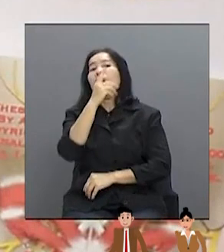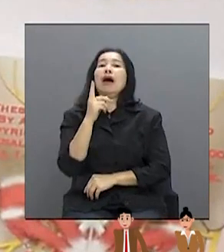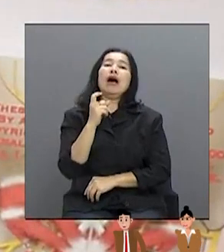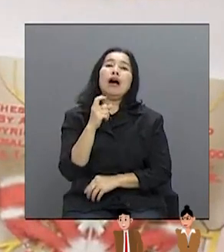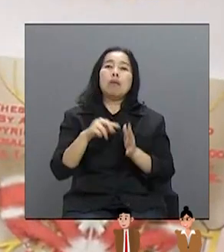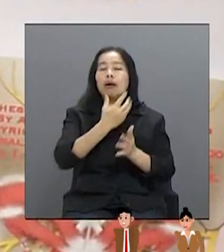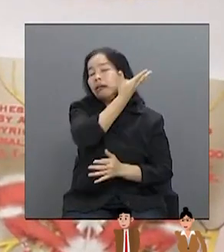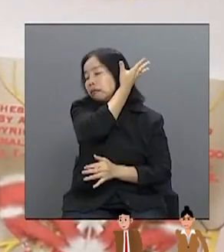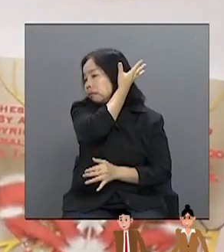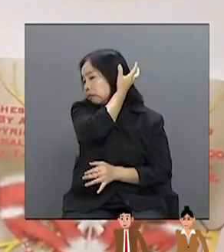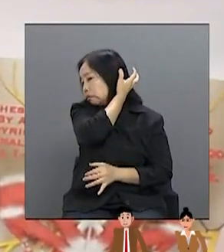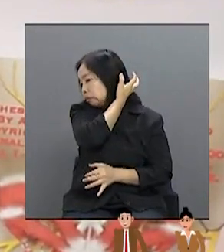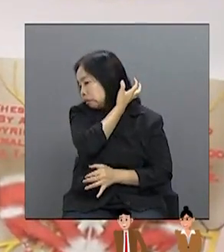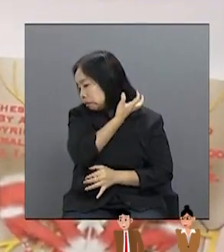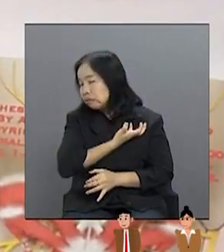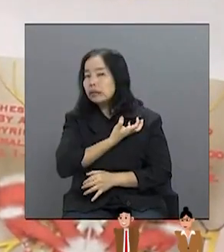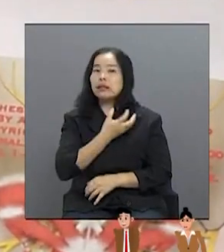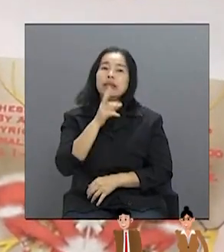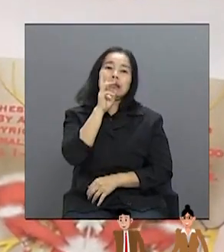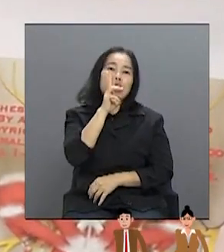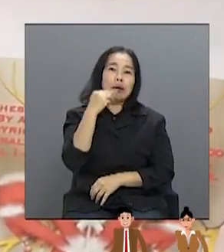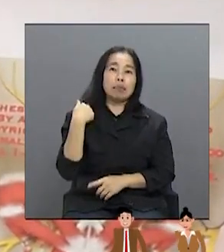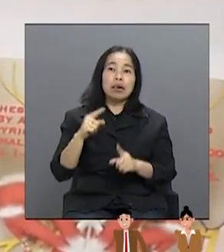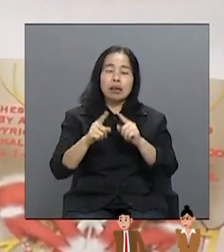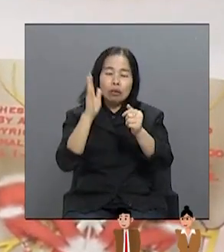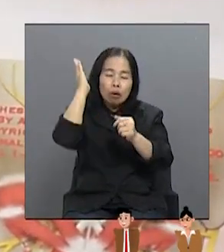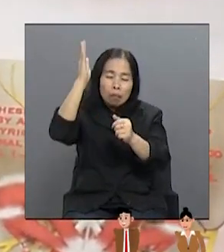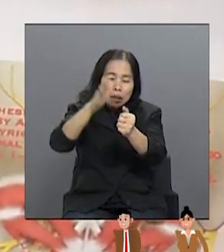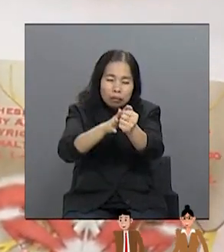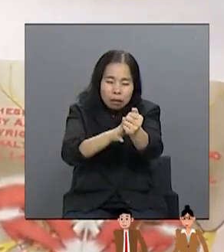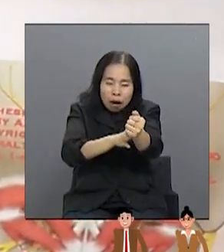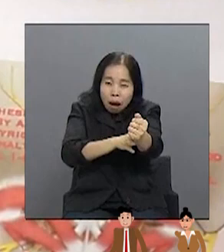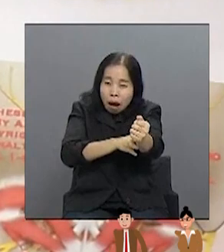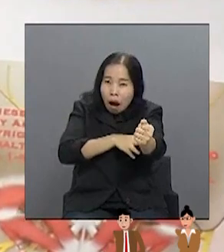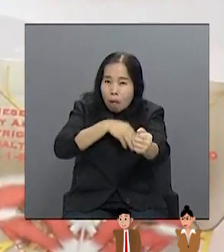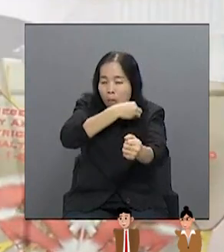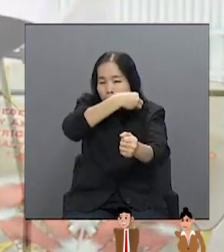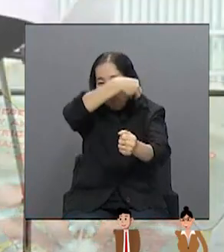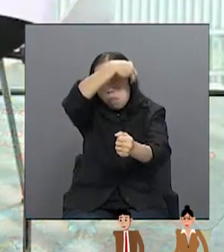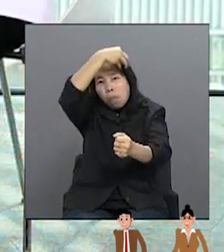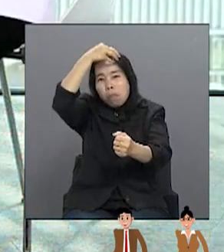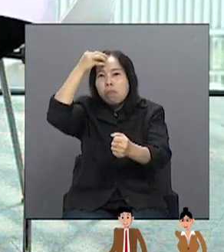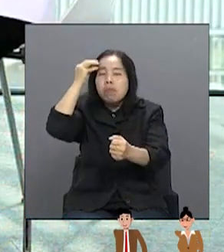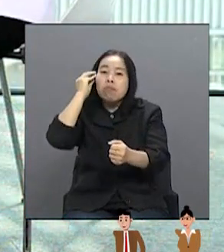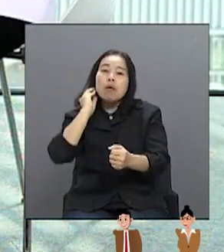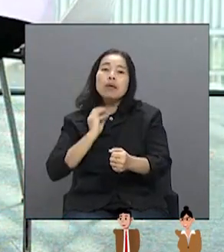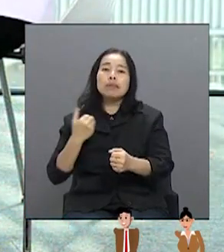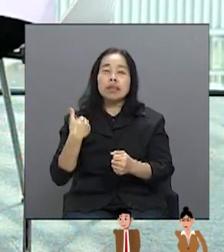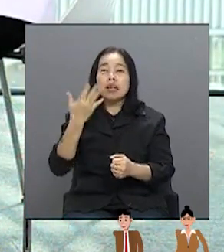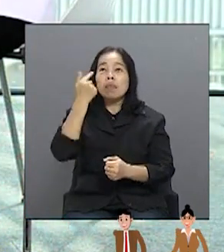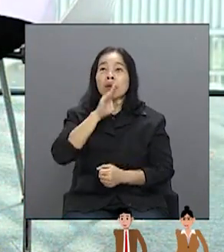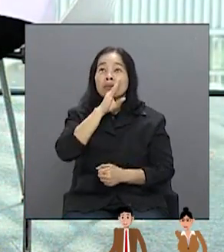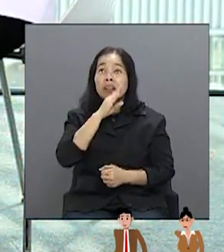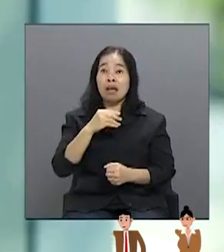นอื่นมันตึงไปได้ด้วยนะคะถ้านานๆเข้ากระจายไปทั่วนะคะเขามีหลักเกณฑ์ตรงที่ว่าถ้าทริกเกอร์พ